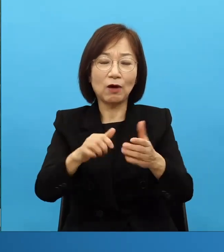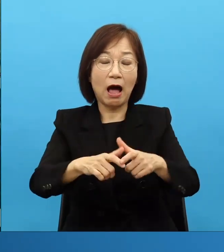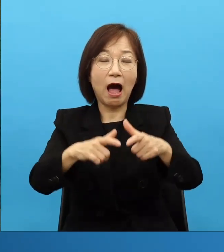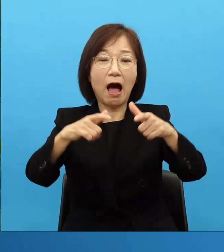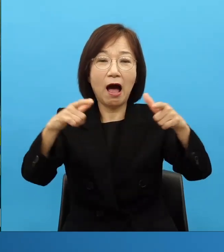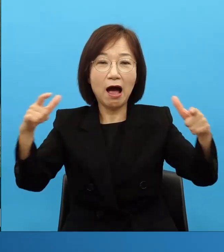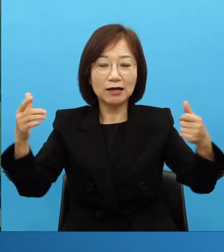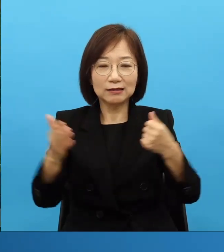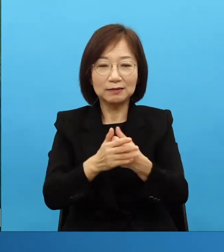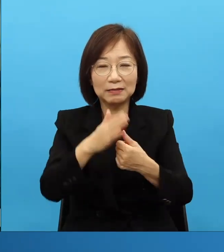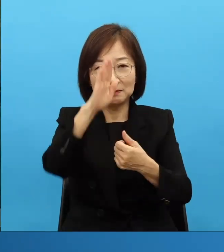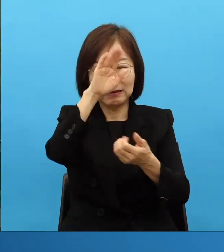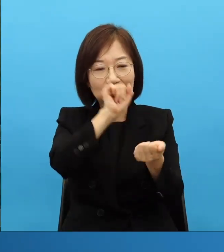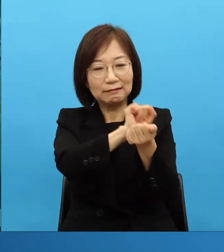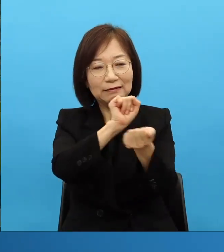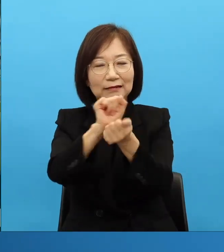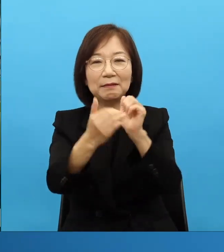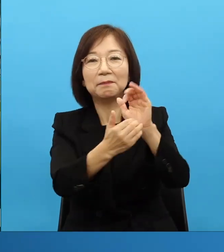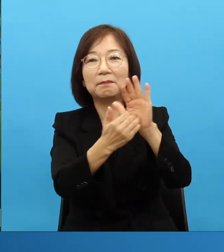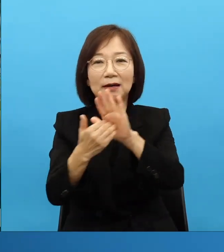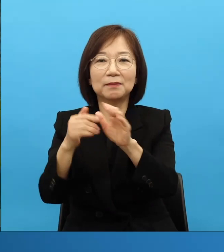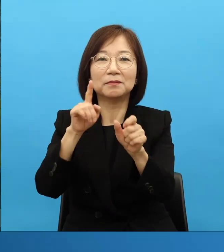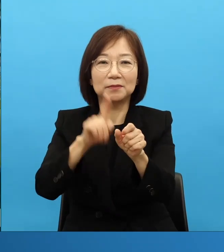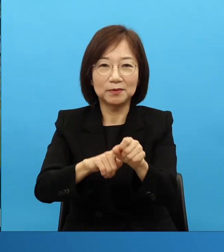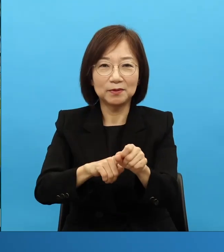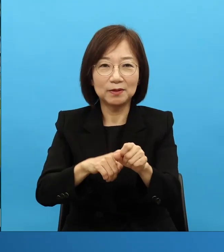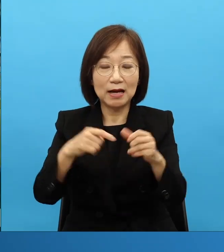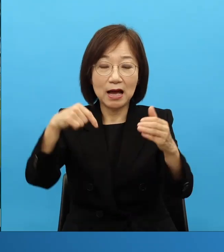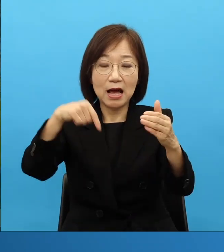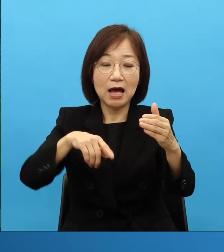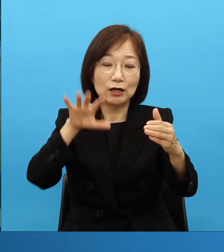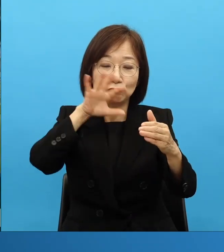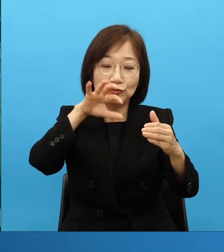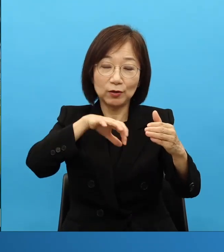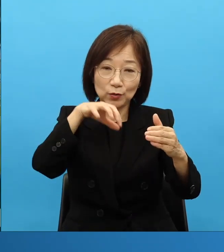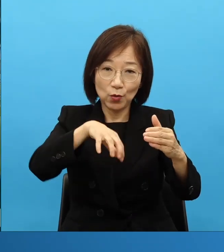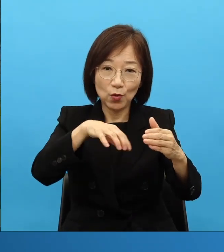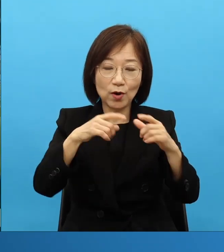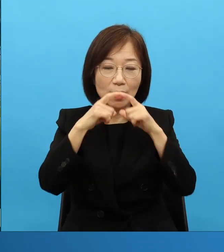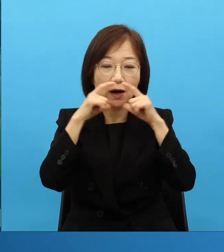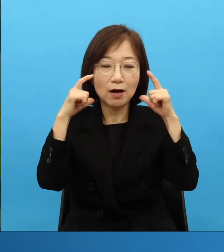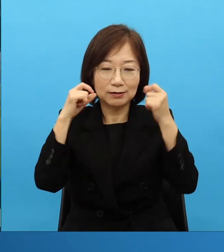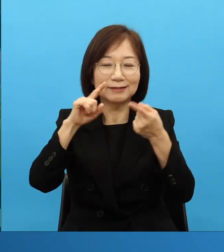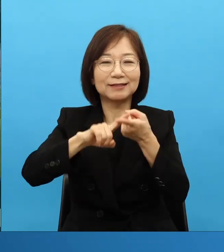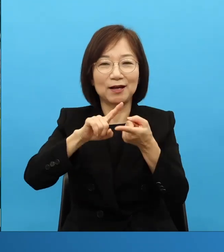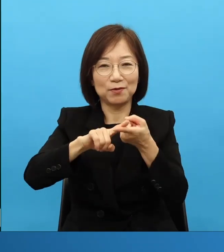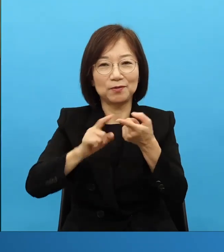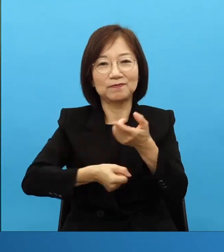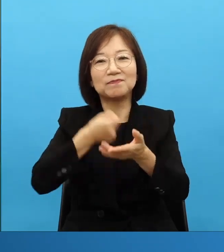전파 감염병을 예방하기 위해 훈련 장소 내 실내 마스크 착용을 그대로 유지하기로 했습니다.